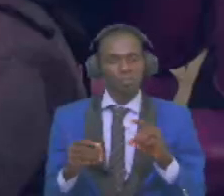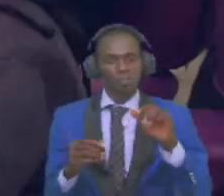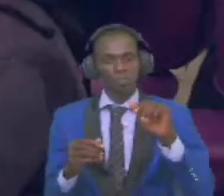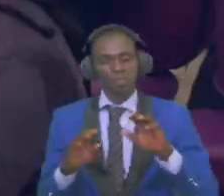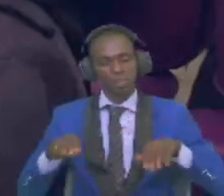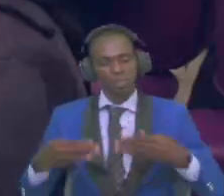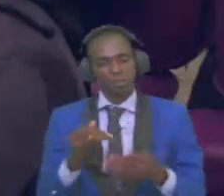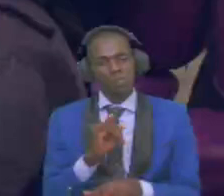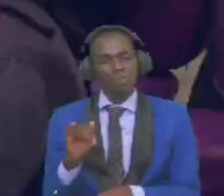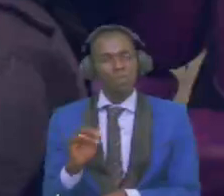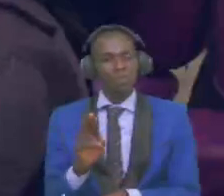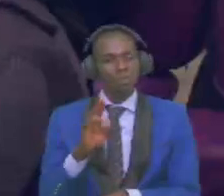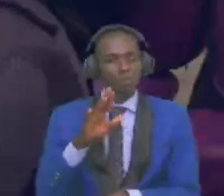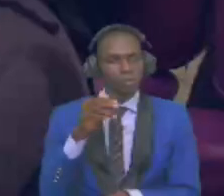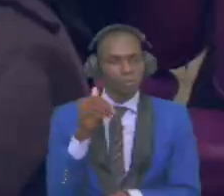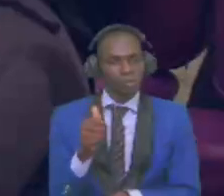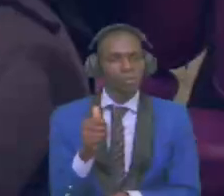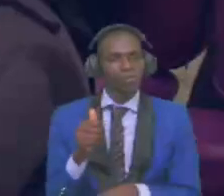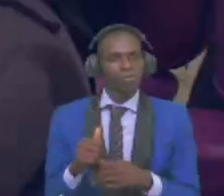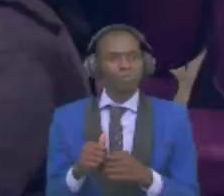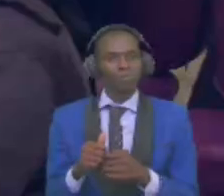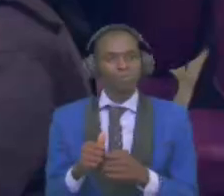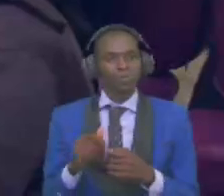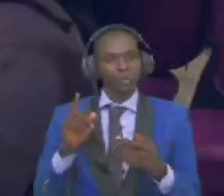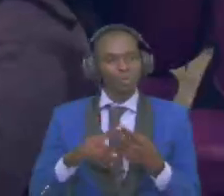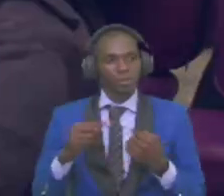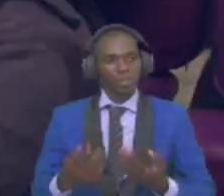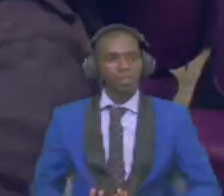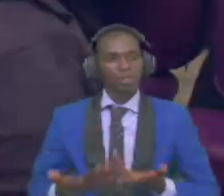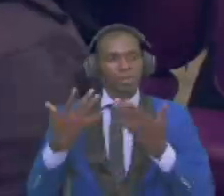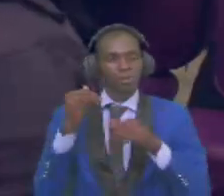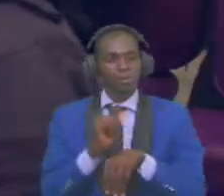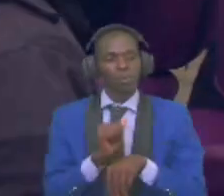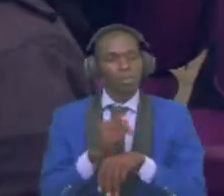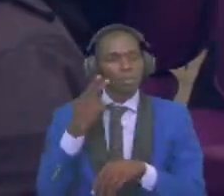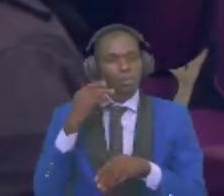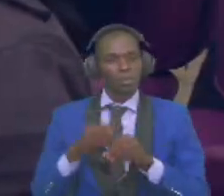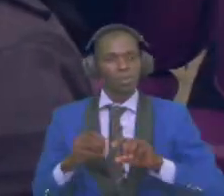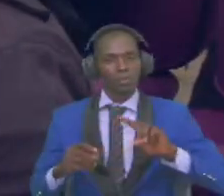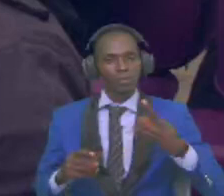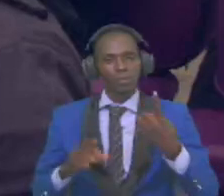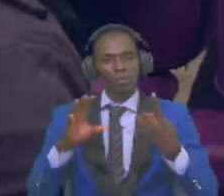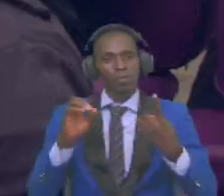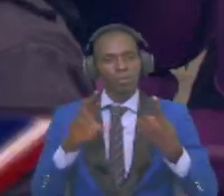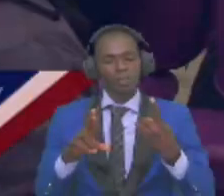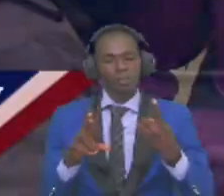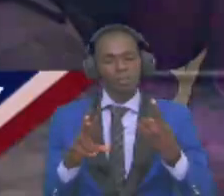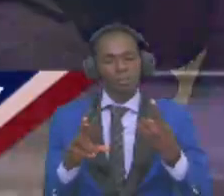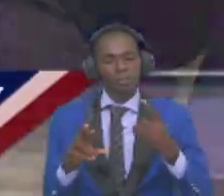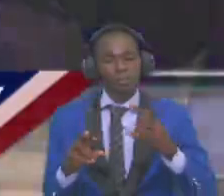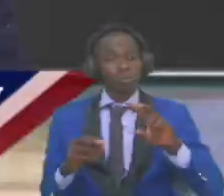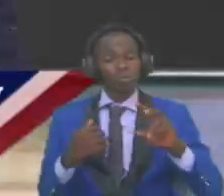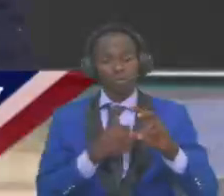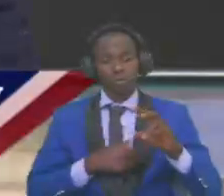ministère sacrificielle dessin on va deuxième pour l'ancien chapitre 4